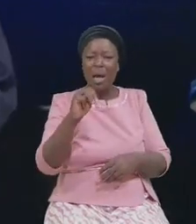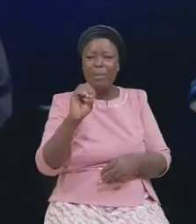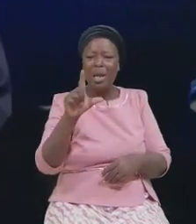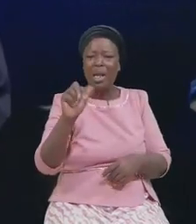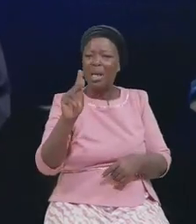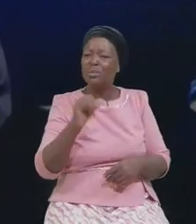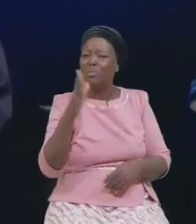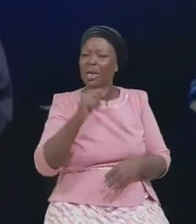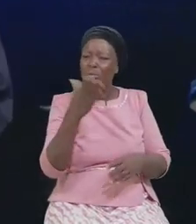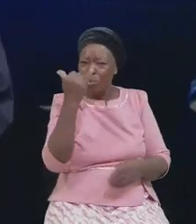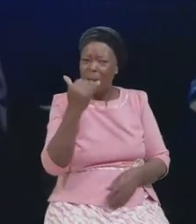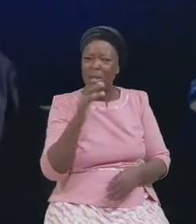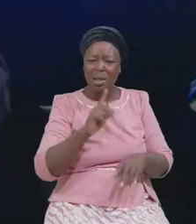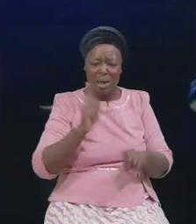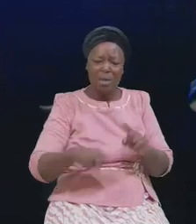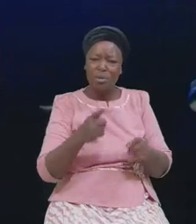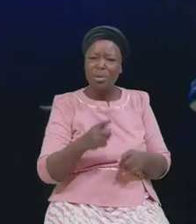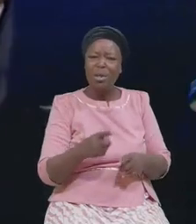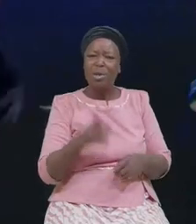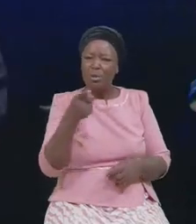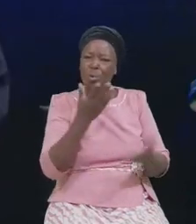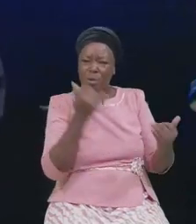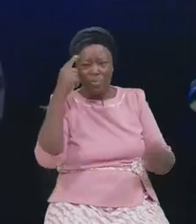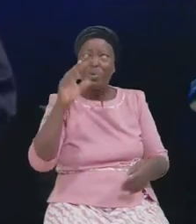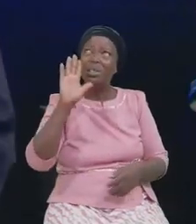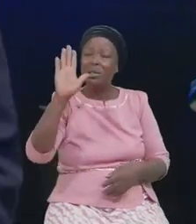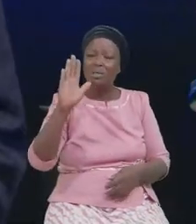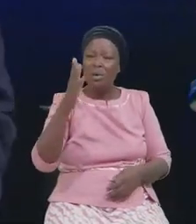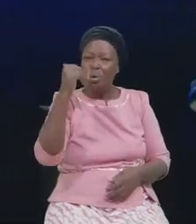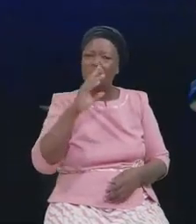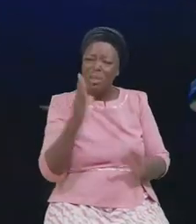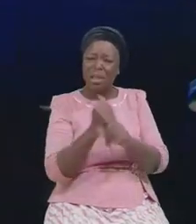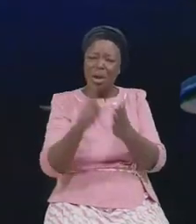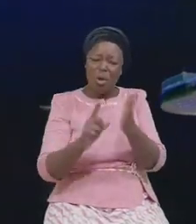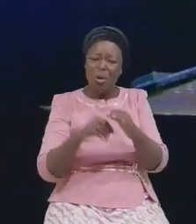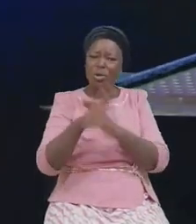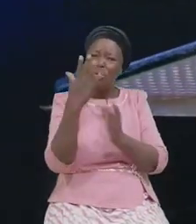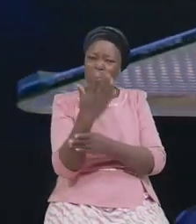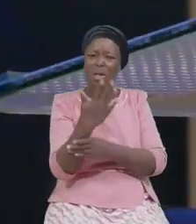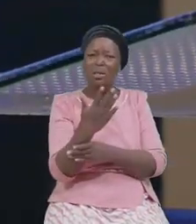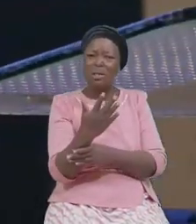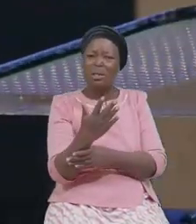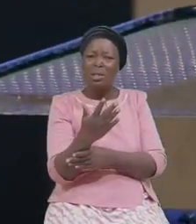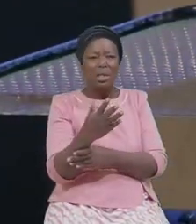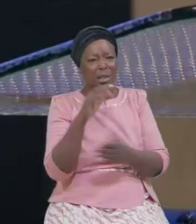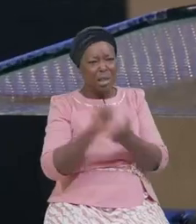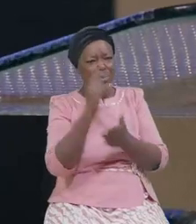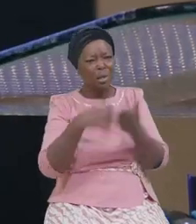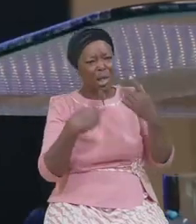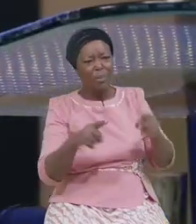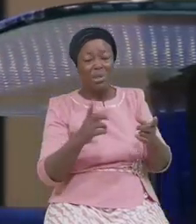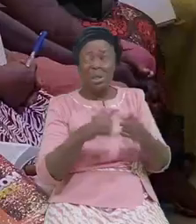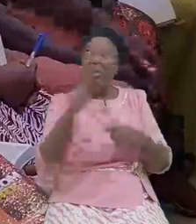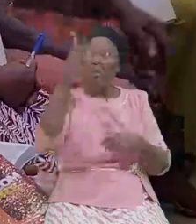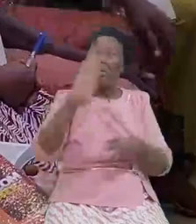avez la convoitise dans votre cœur? Pourquoi vous, votre vie, est laissée à ça? C'est ce qu'ils ont fait. Alors, il leur a donné ce qu'ils